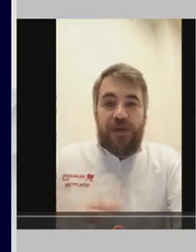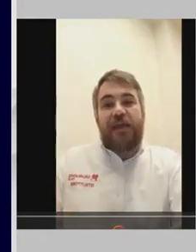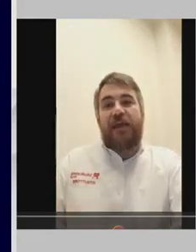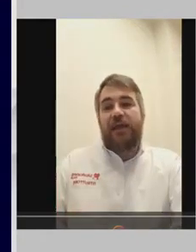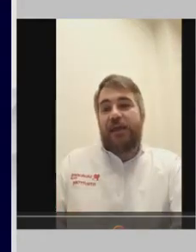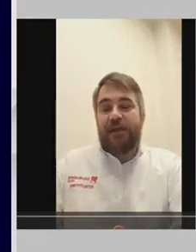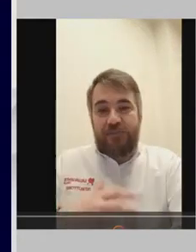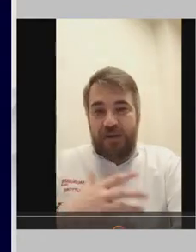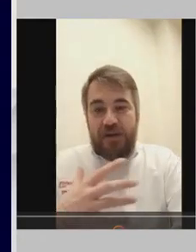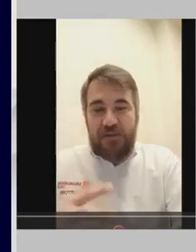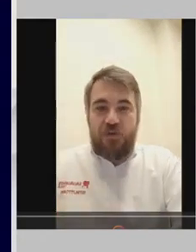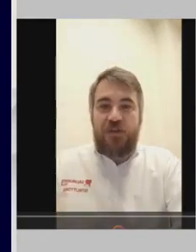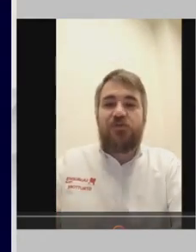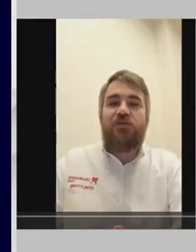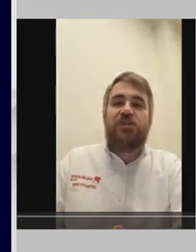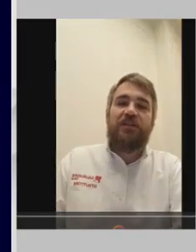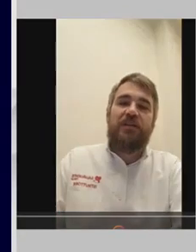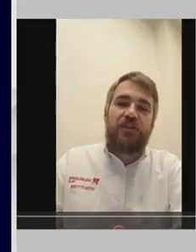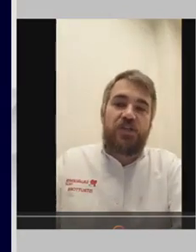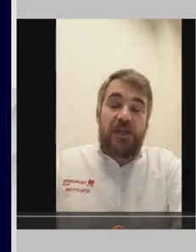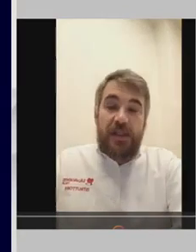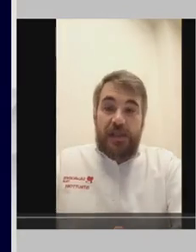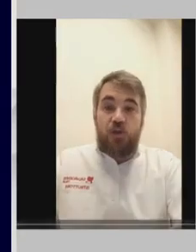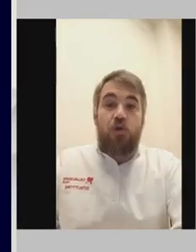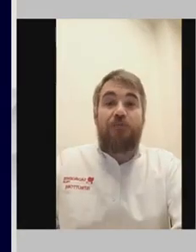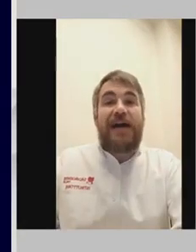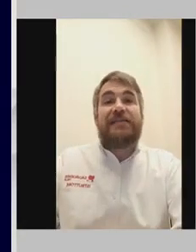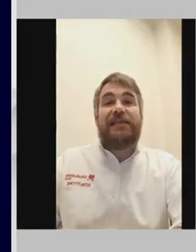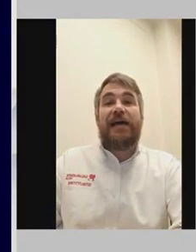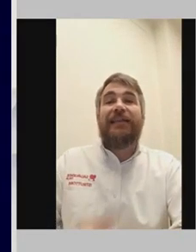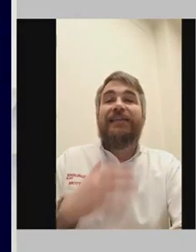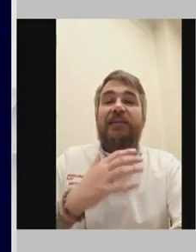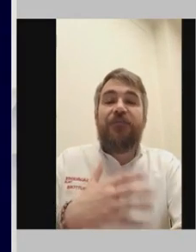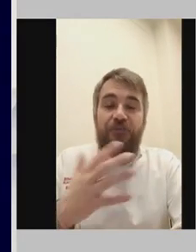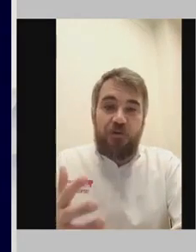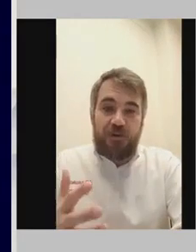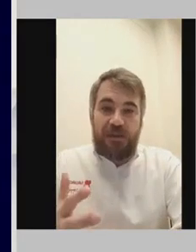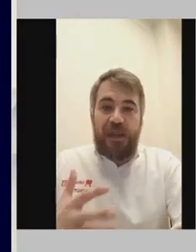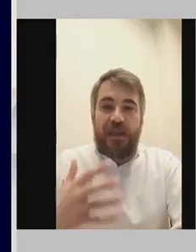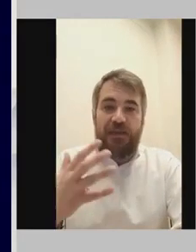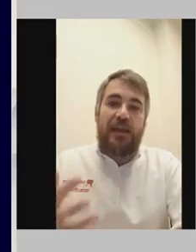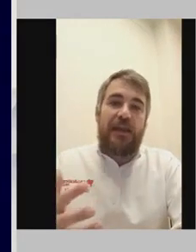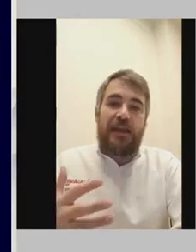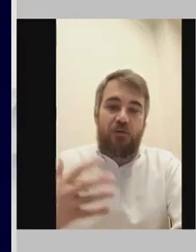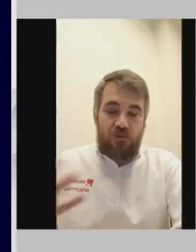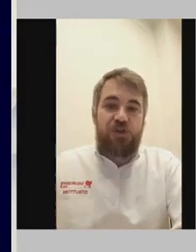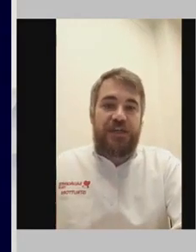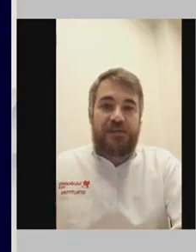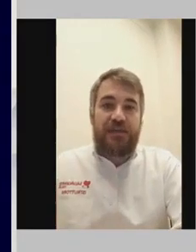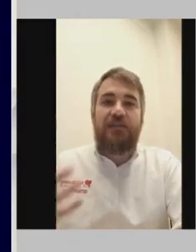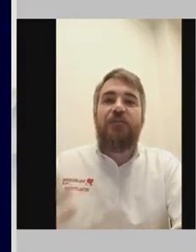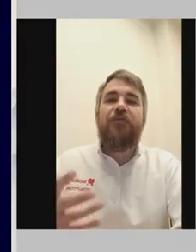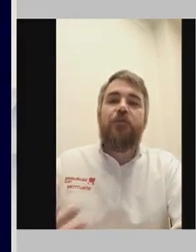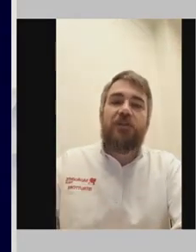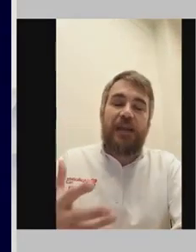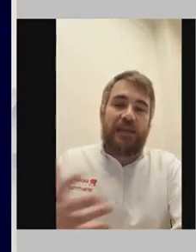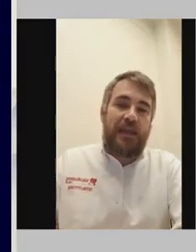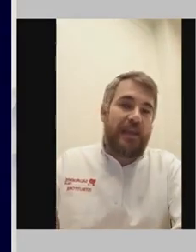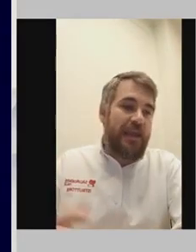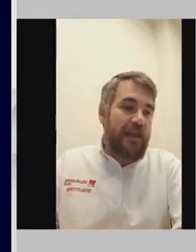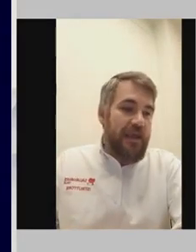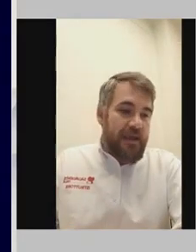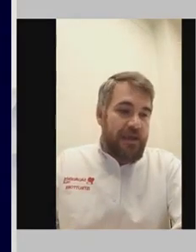nostro parere e anche a parere di molti studi scientifici non basta diffondere delle conoscenze,